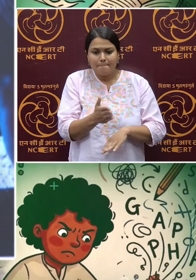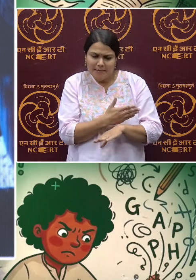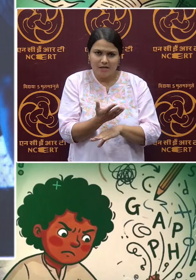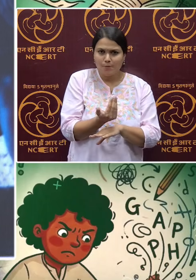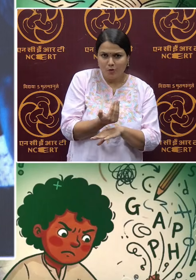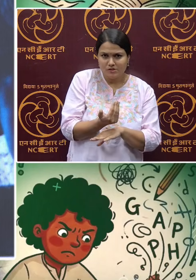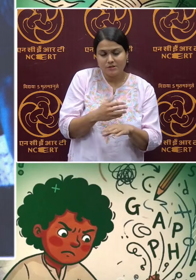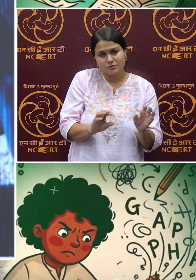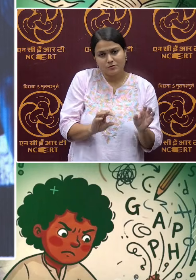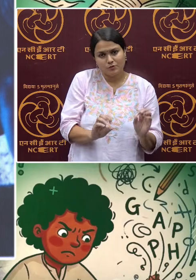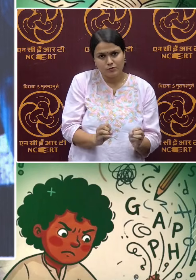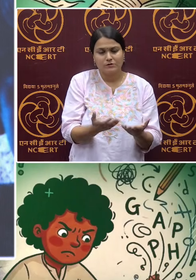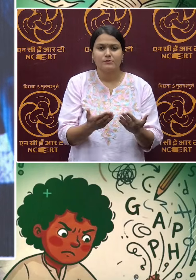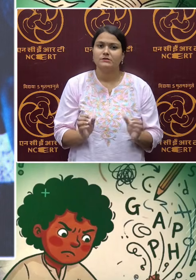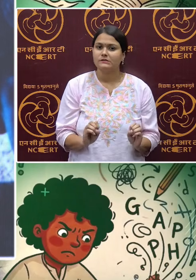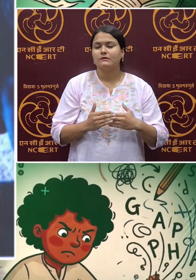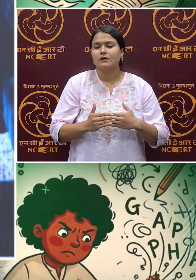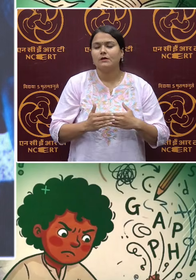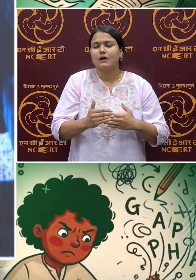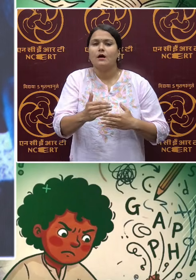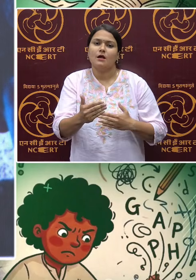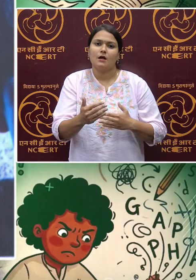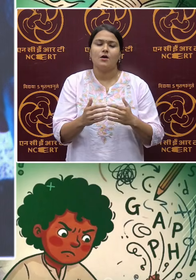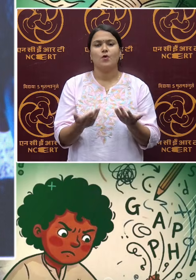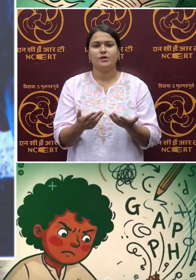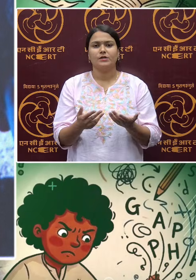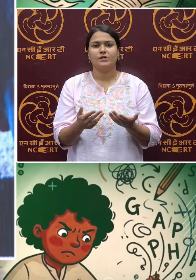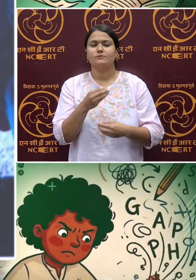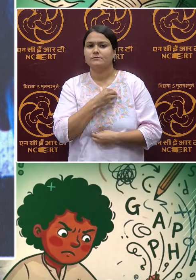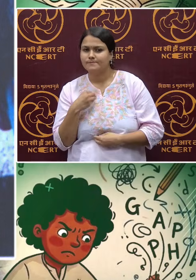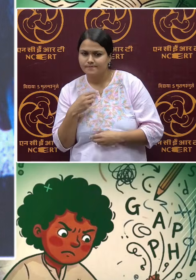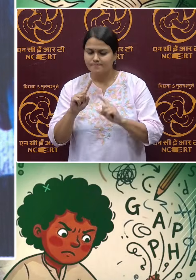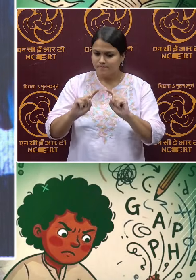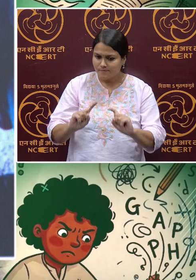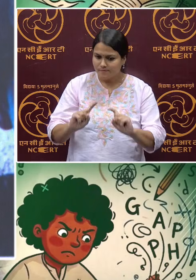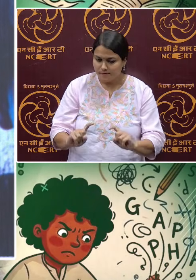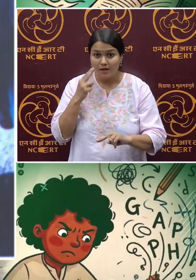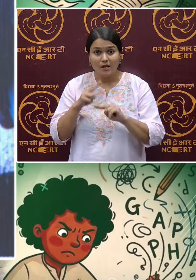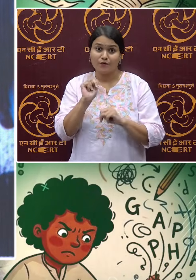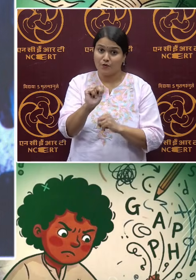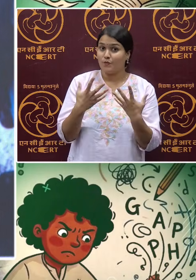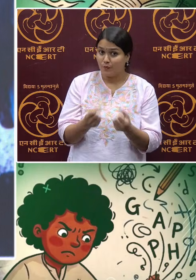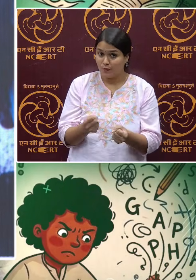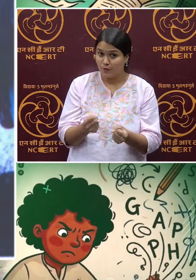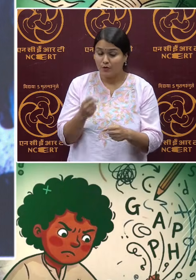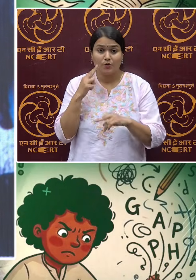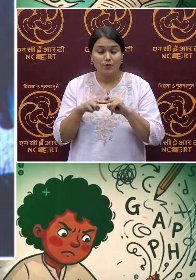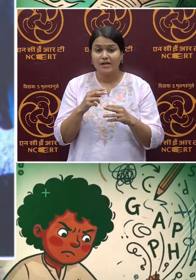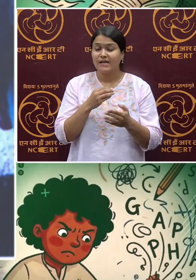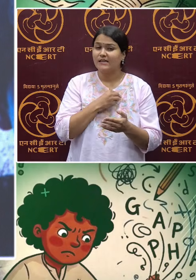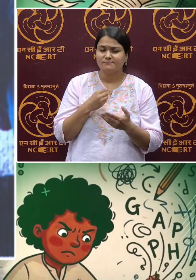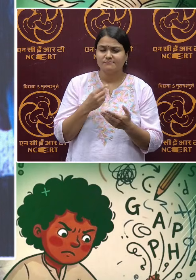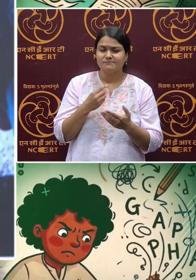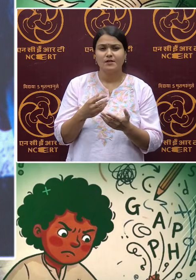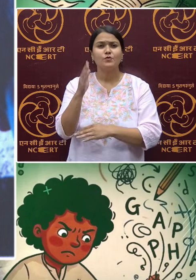be precise, और उसके बाद आप इसको फर्दर मेडिकल डायग्नोसिस के लिए आगे रेफर कर सकते हैं, और जो मेडिकल प्रोफेशनल्स है, कंसर्न